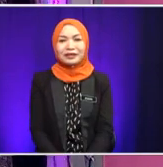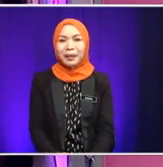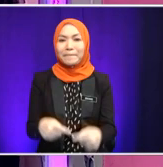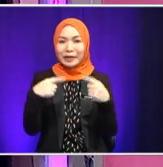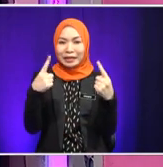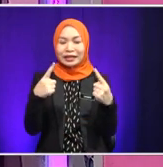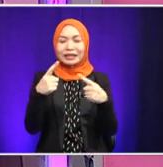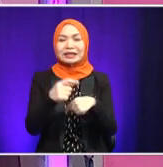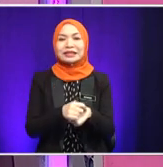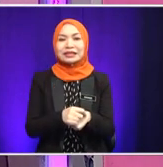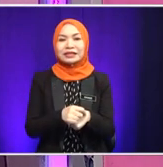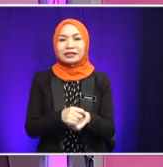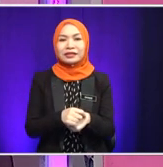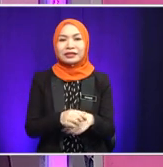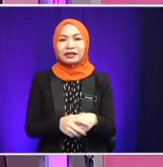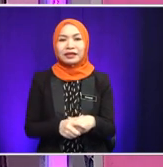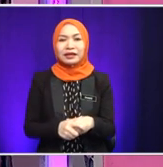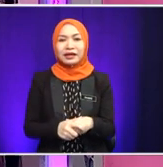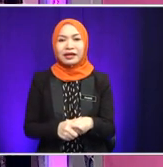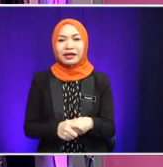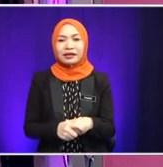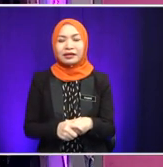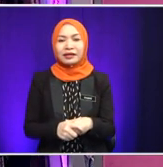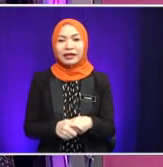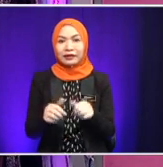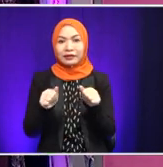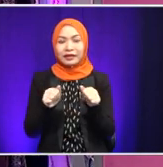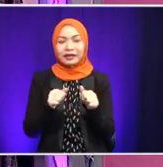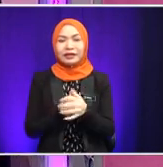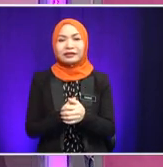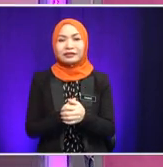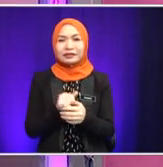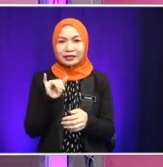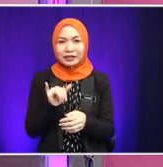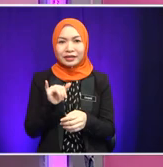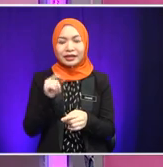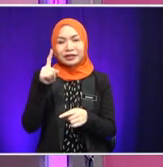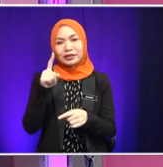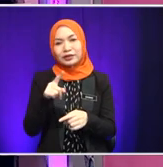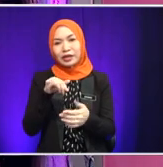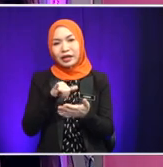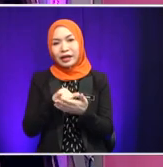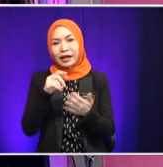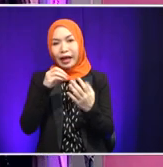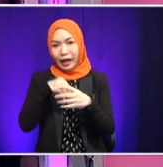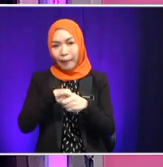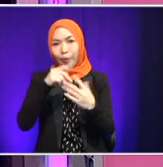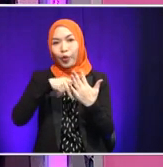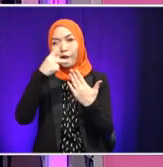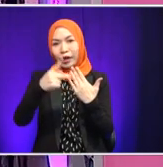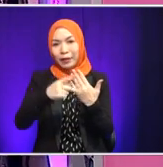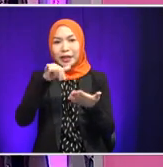selain daripada contohnya kita buat suka nikah kita buat hari keluarga dan sebagainya Oke jadi ini merupakan beberapa